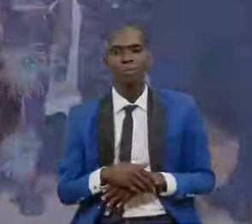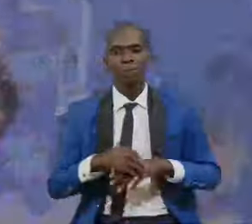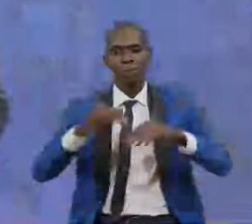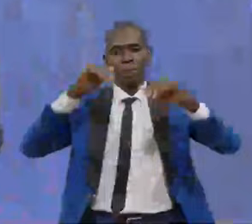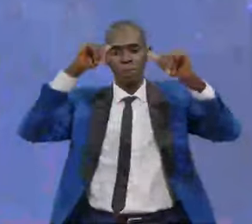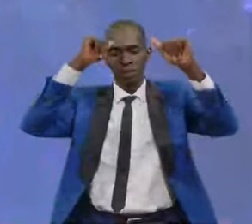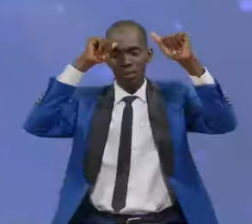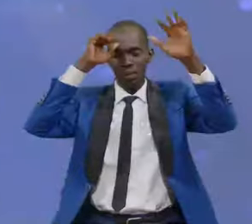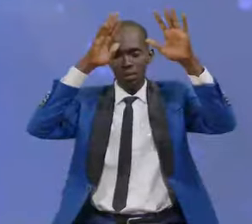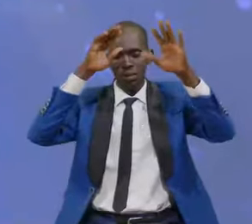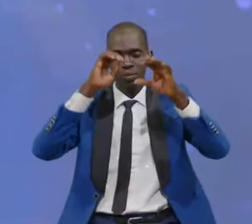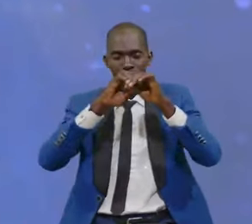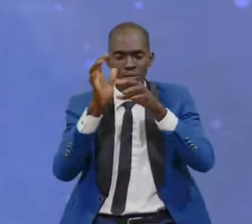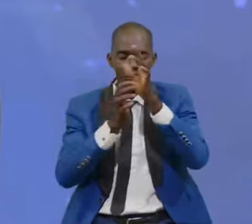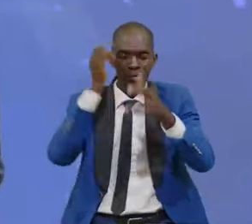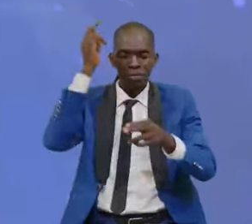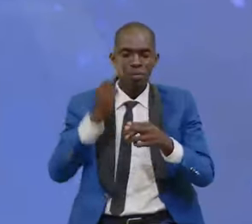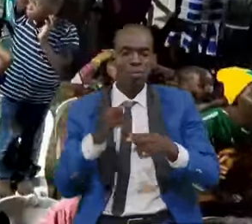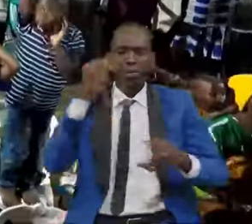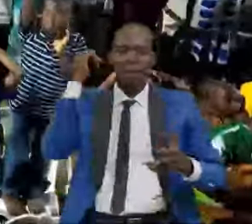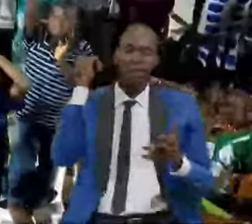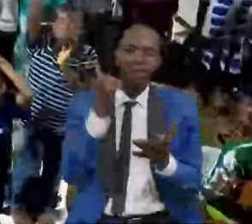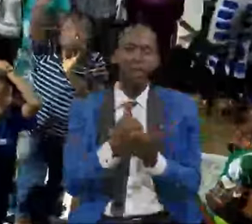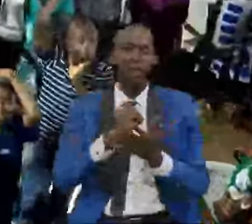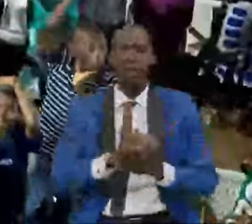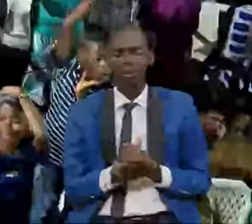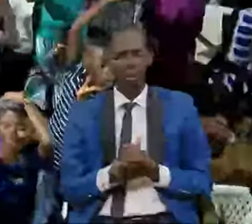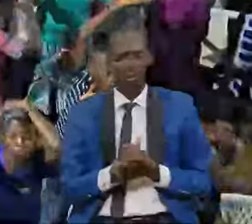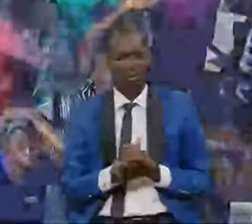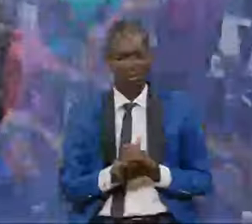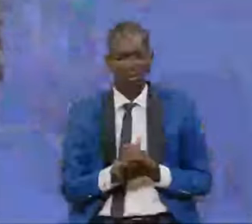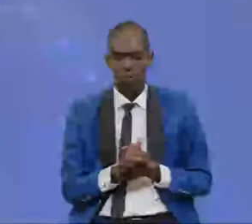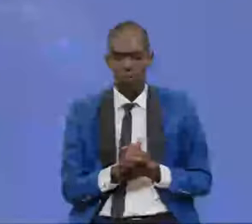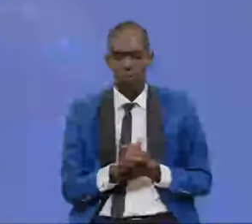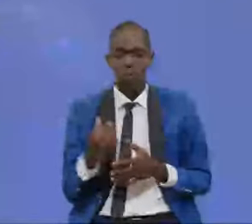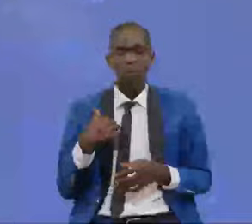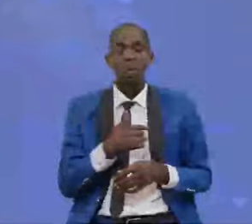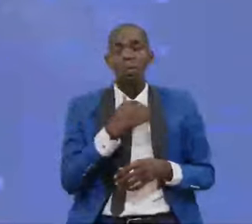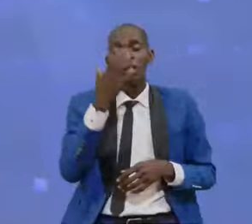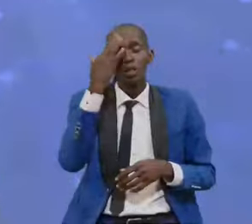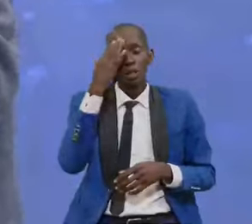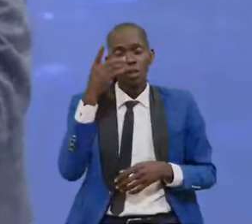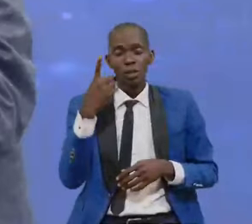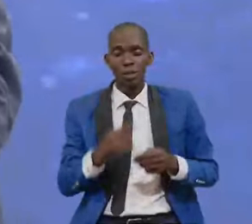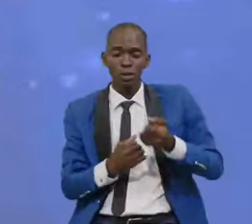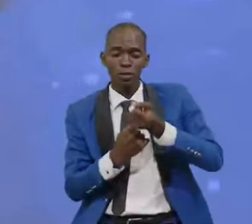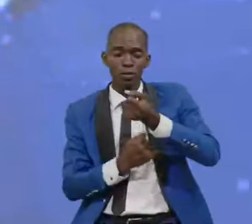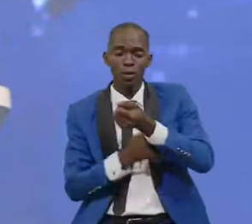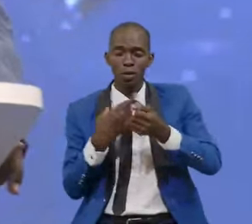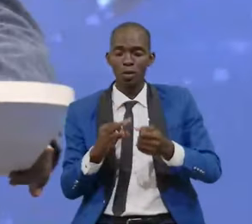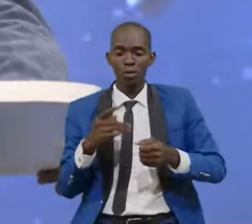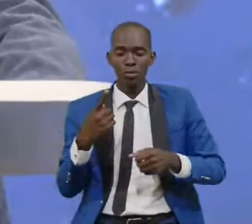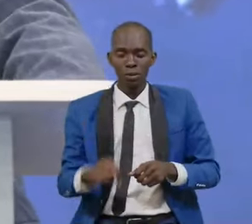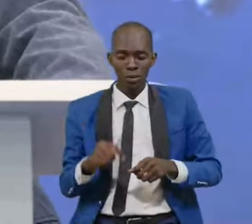Paix au nom de Jésus. Nous savons que les fondements de la prison sont